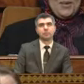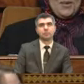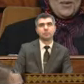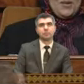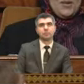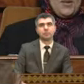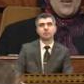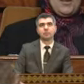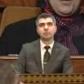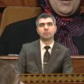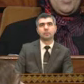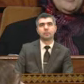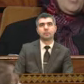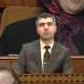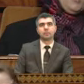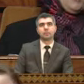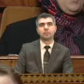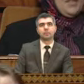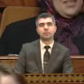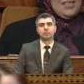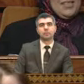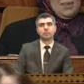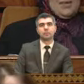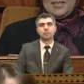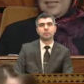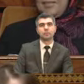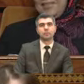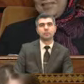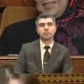19 وعندك الوقت. تفضل، الوقت ديالك هو هذاك. تفضل السيد النائب.